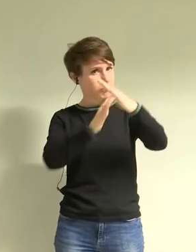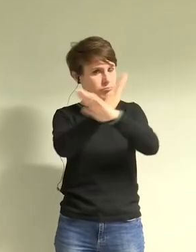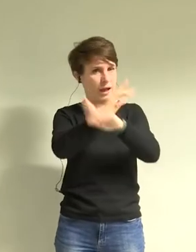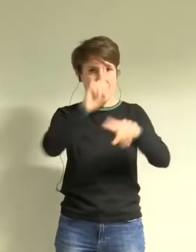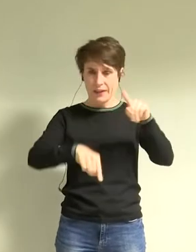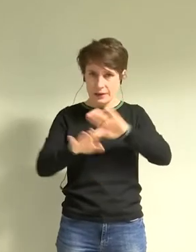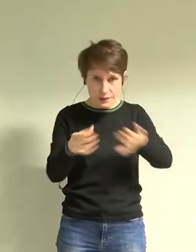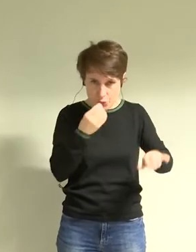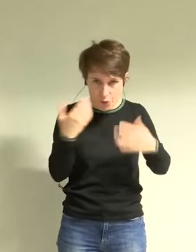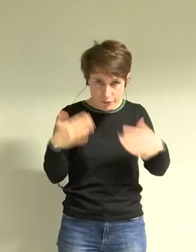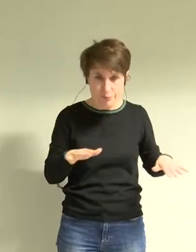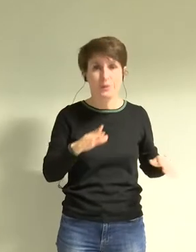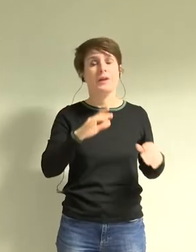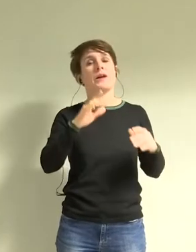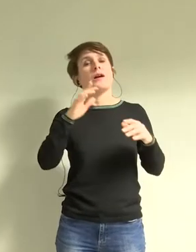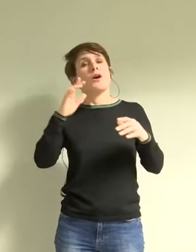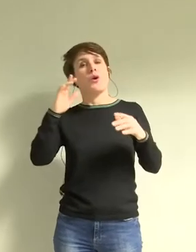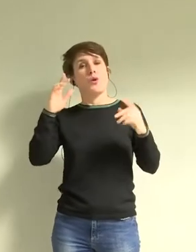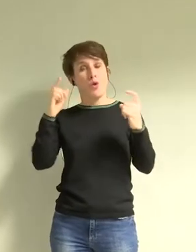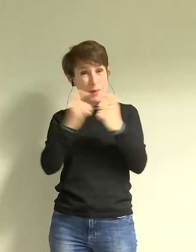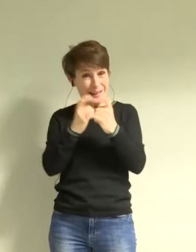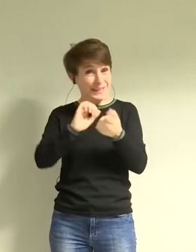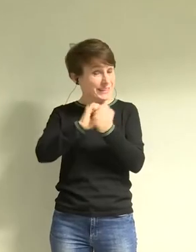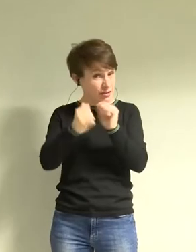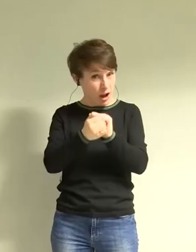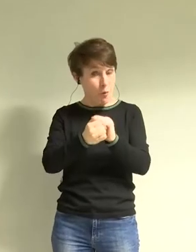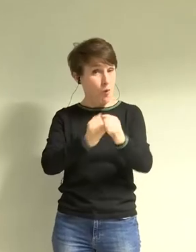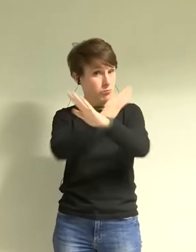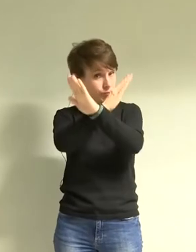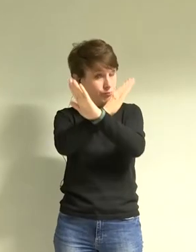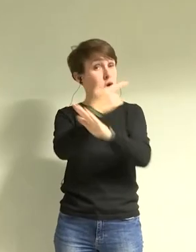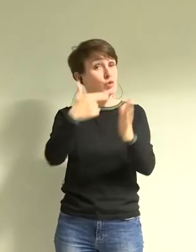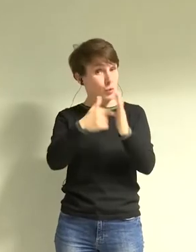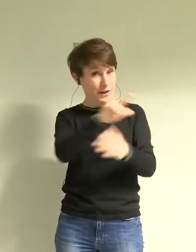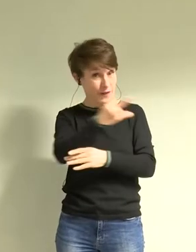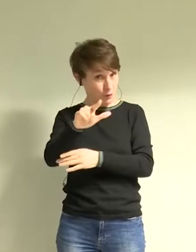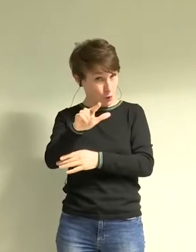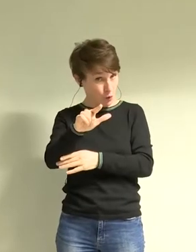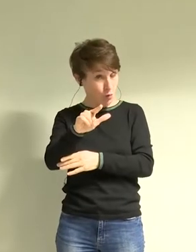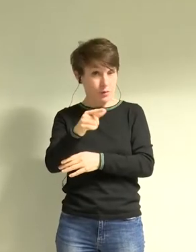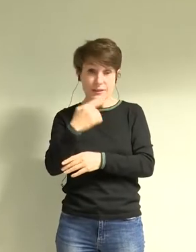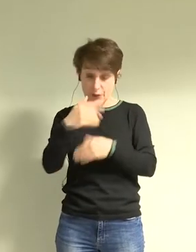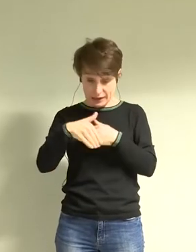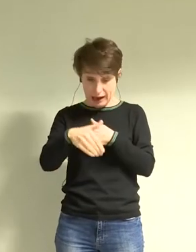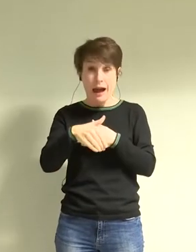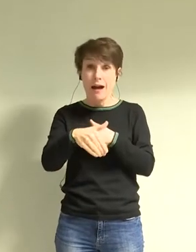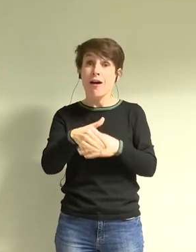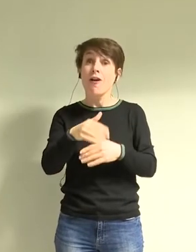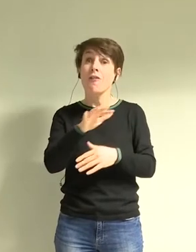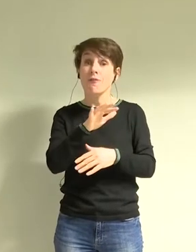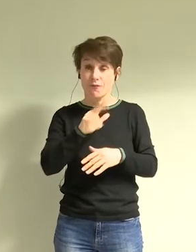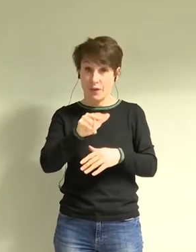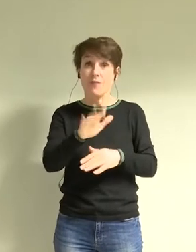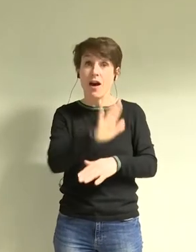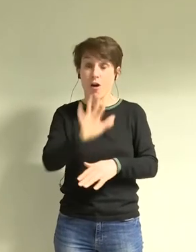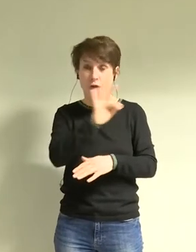d'électricité produite à partir de 2022 au charbon ce qui veut dire que la france en 2022 aurait fermé aura fermé ses